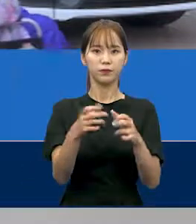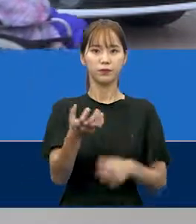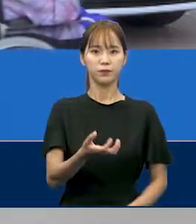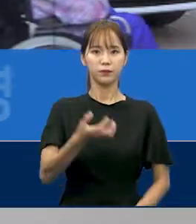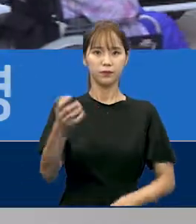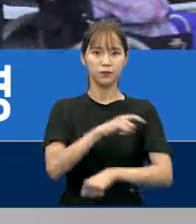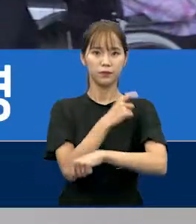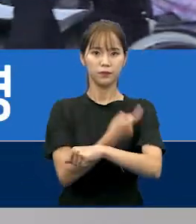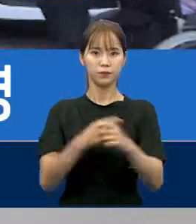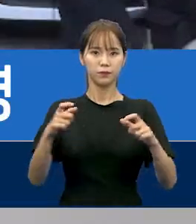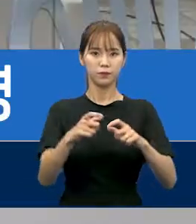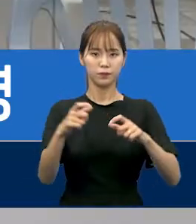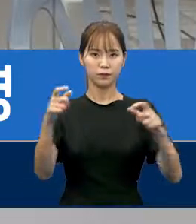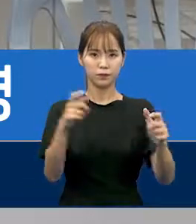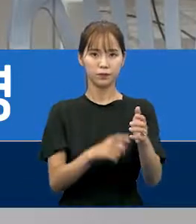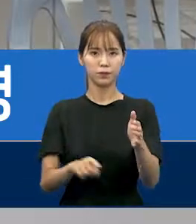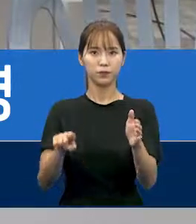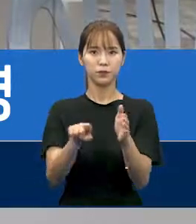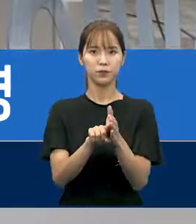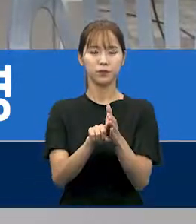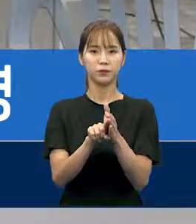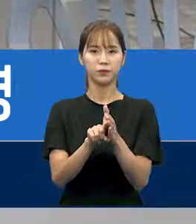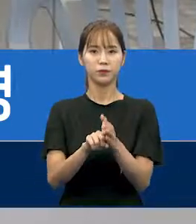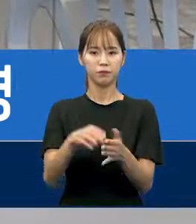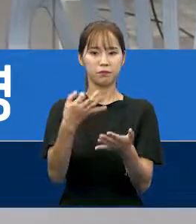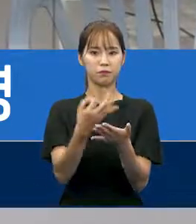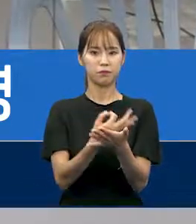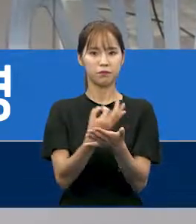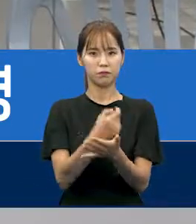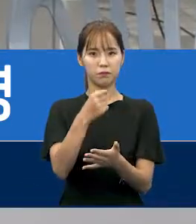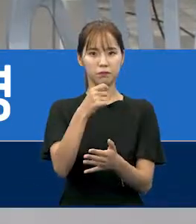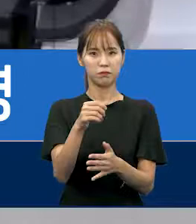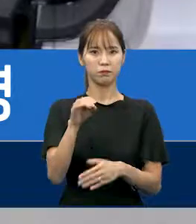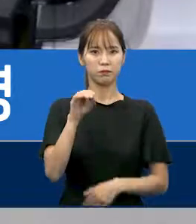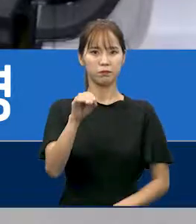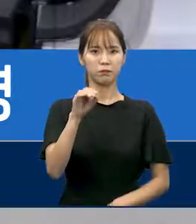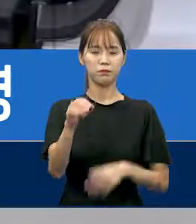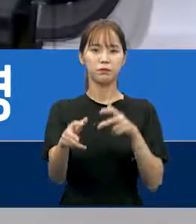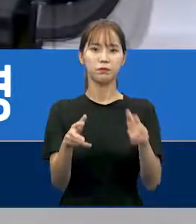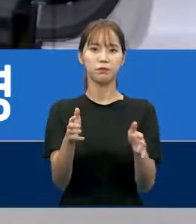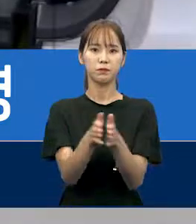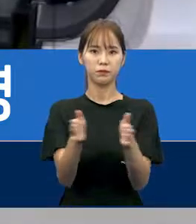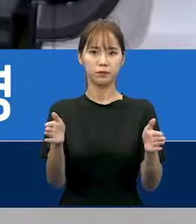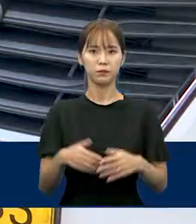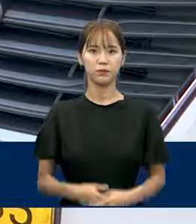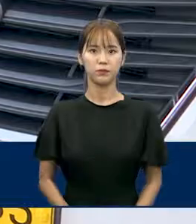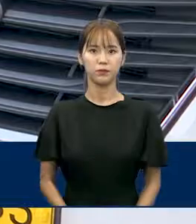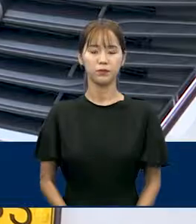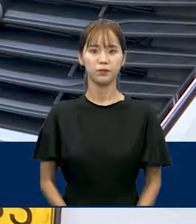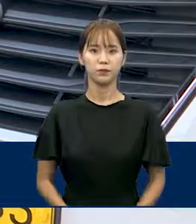장애인들의 이동권 확보를 위한 저소득 장애인 돌봄 택시 지원사업이 시행됩니다